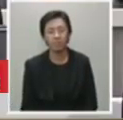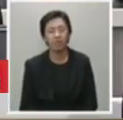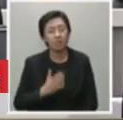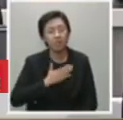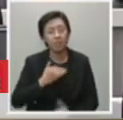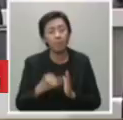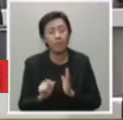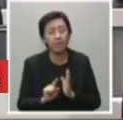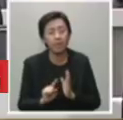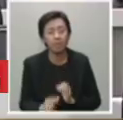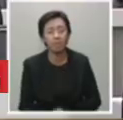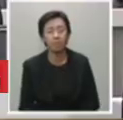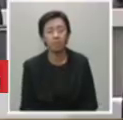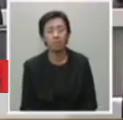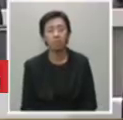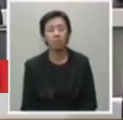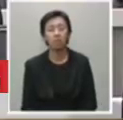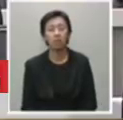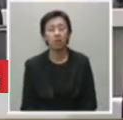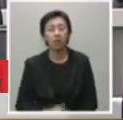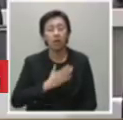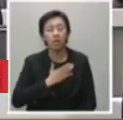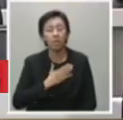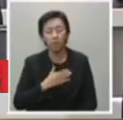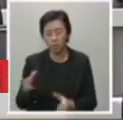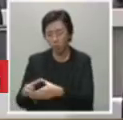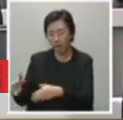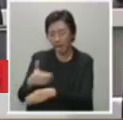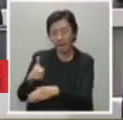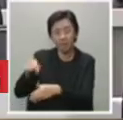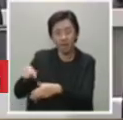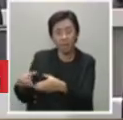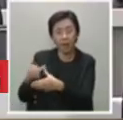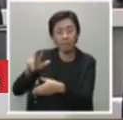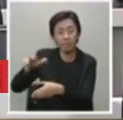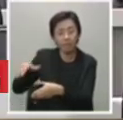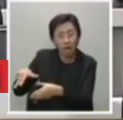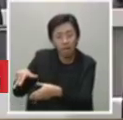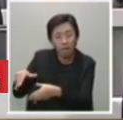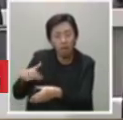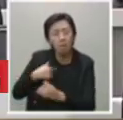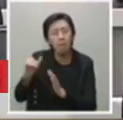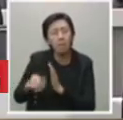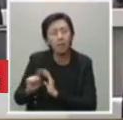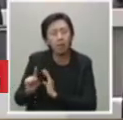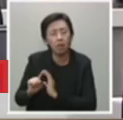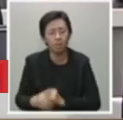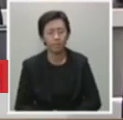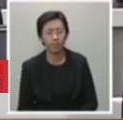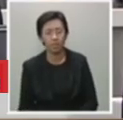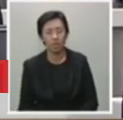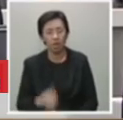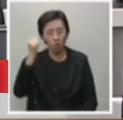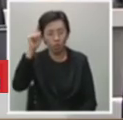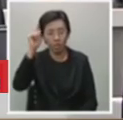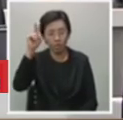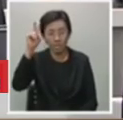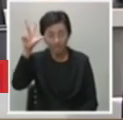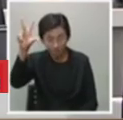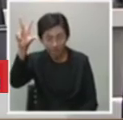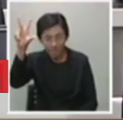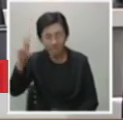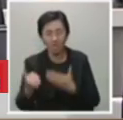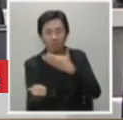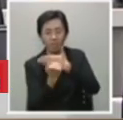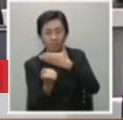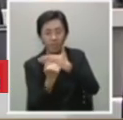มผิดอะไรอ่ะแค่ผมอยู่ในพรรคการเมืองพรรคเพื่อไทยเท่านั้นเองท่านประธานครับวันที่3เคาะประตู